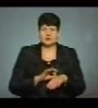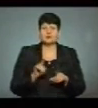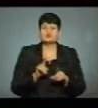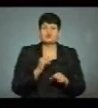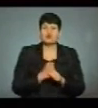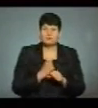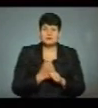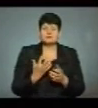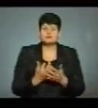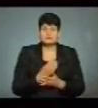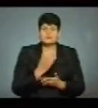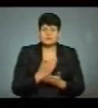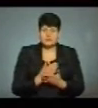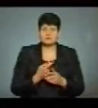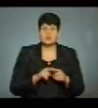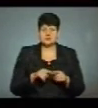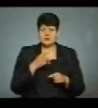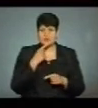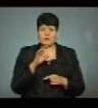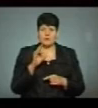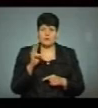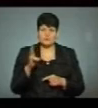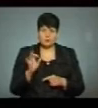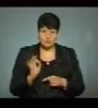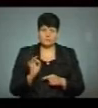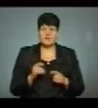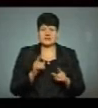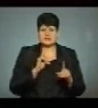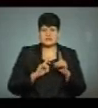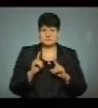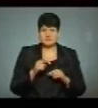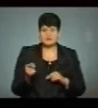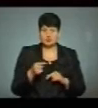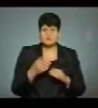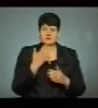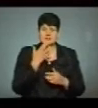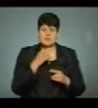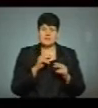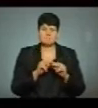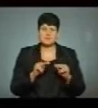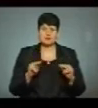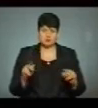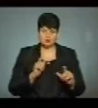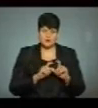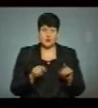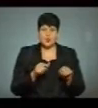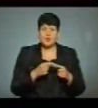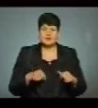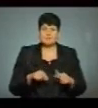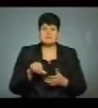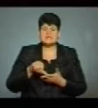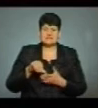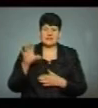виявили? Про це розповідали на онкосемінарі для студентів у Тернопільському національному педуніверситеті. Його організували